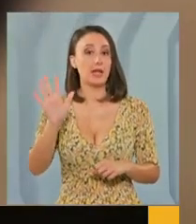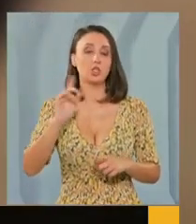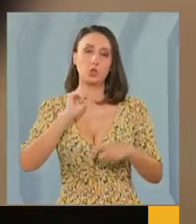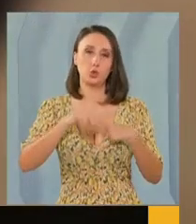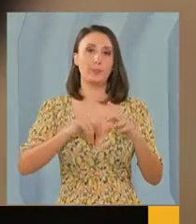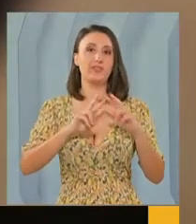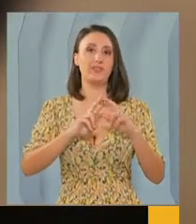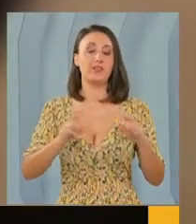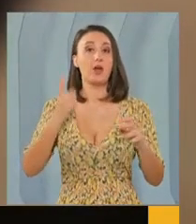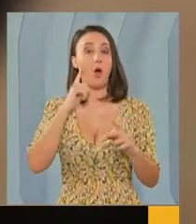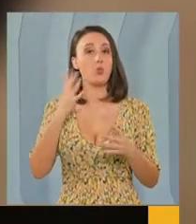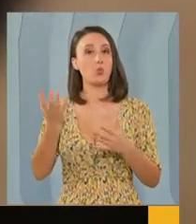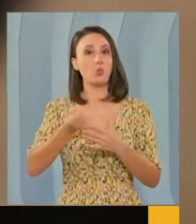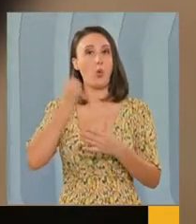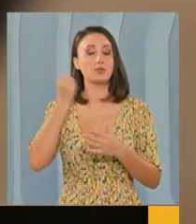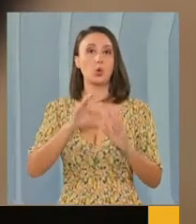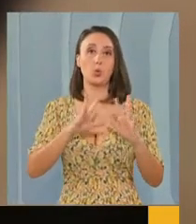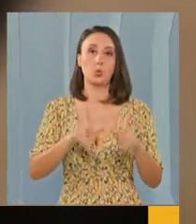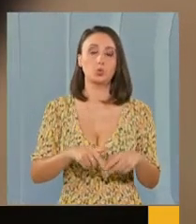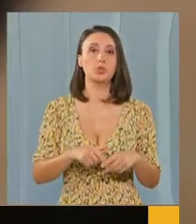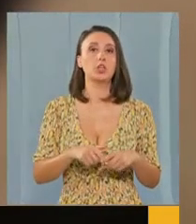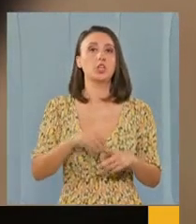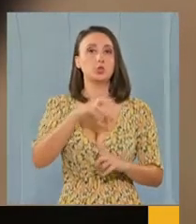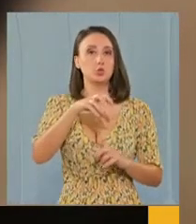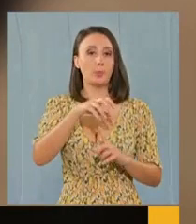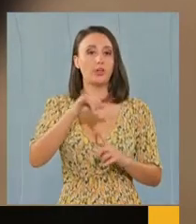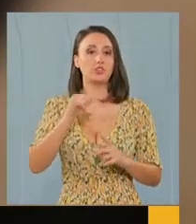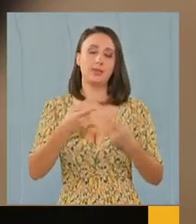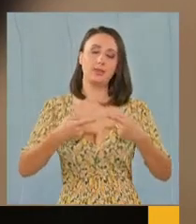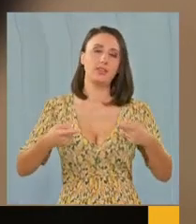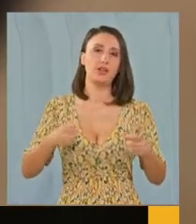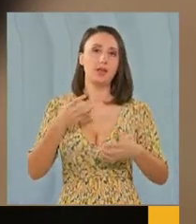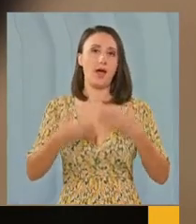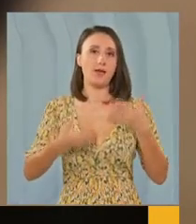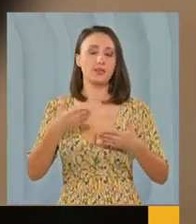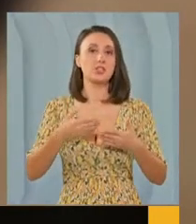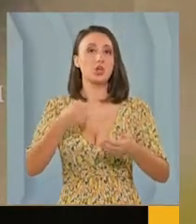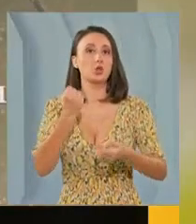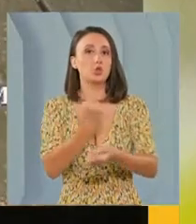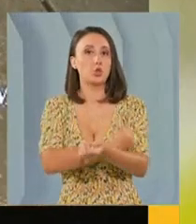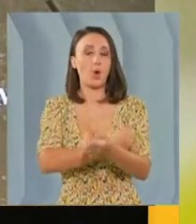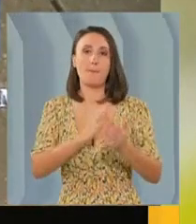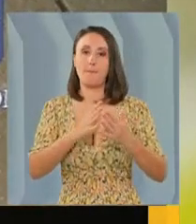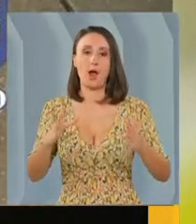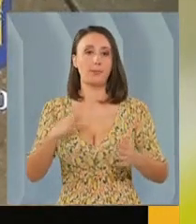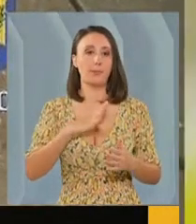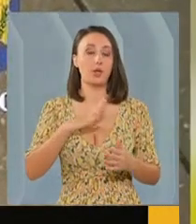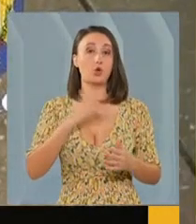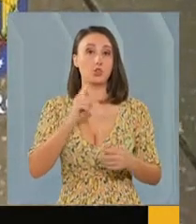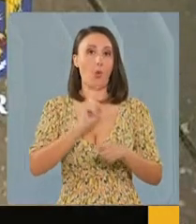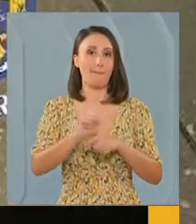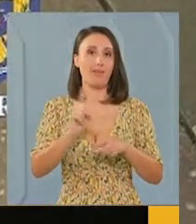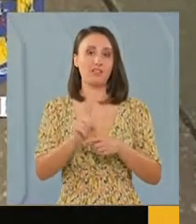urma perchezițiilor au fost ridicate culturi de ciuperci halucinogene, diferite cantități de droguri de risc și mare risc, dar și